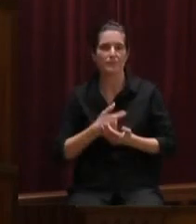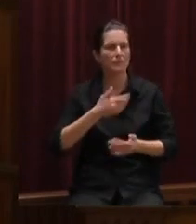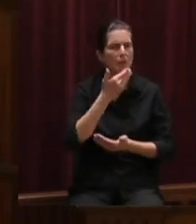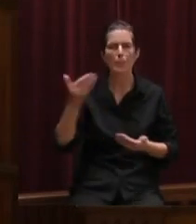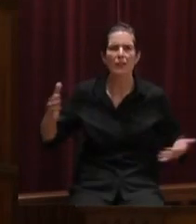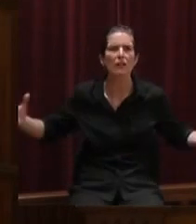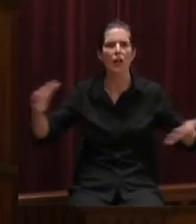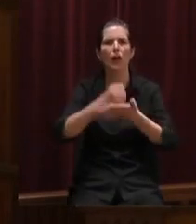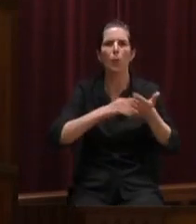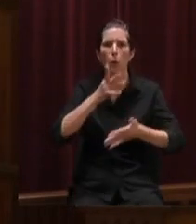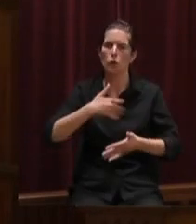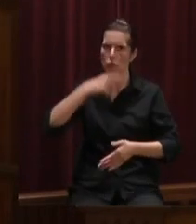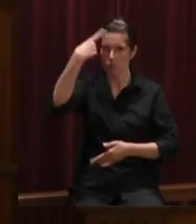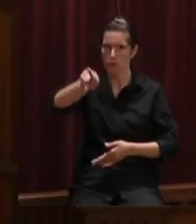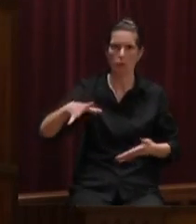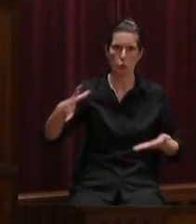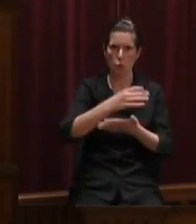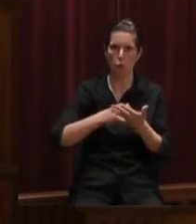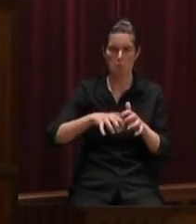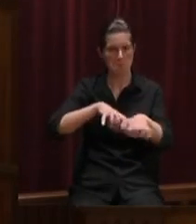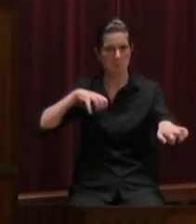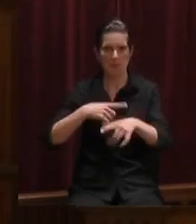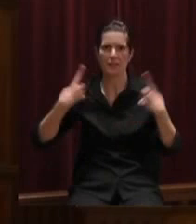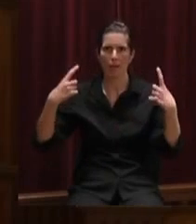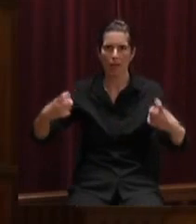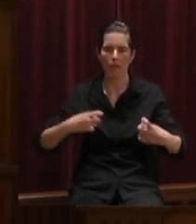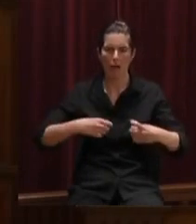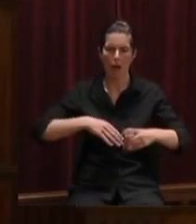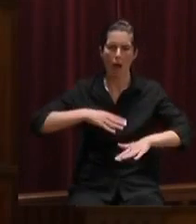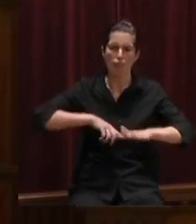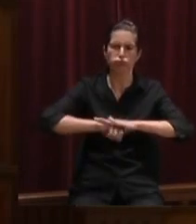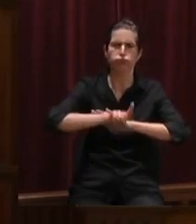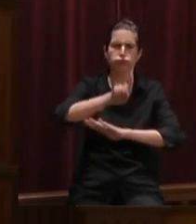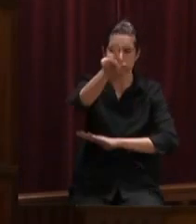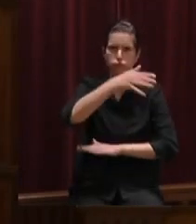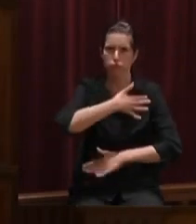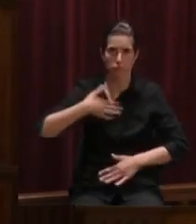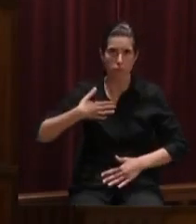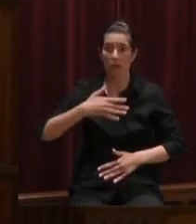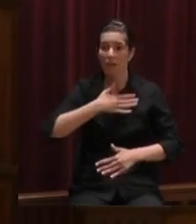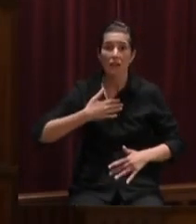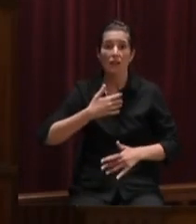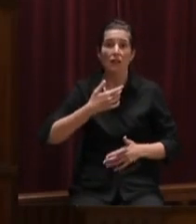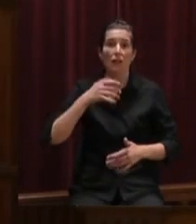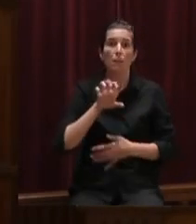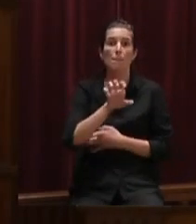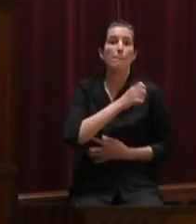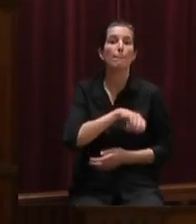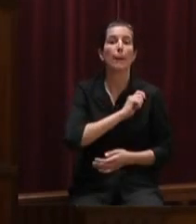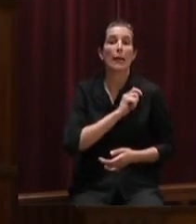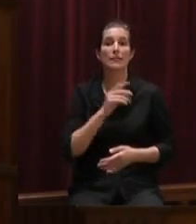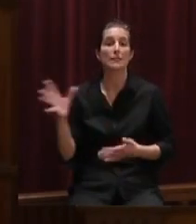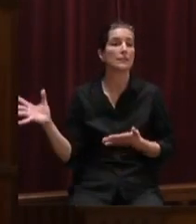la majoria de vostès comparteixen la necessitat de seguir avançant. Els propòs que donin suport a un projecte de país que beneficia a tothom,